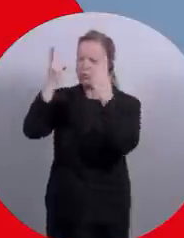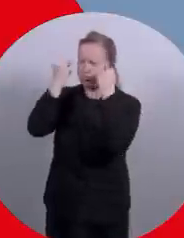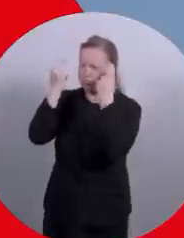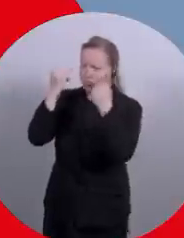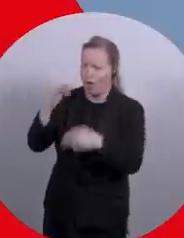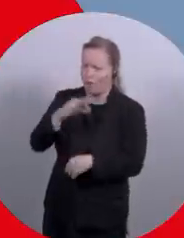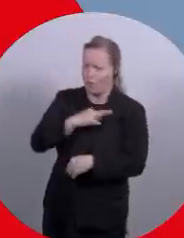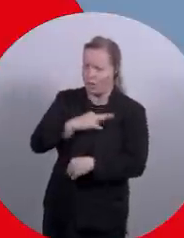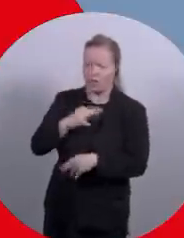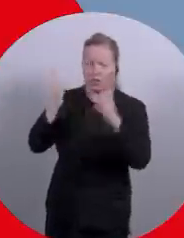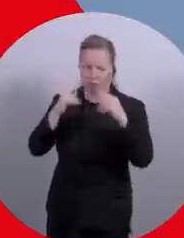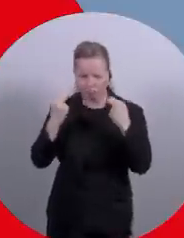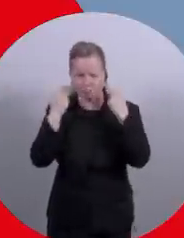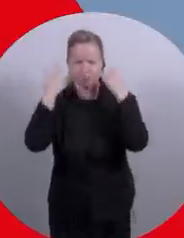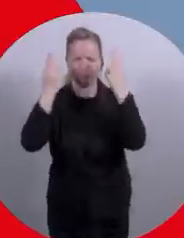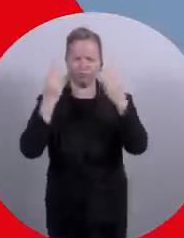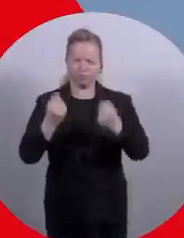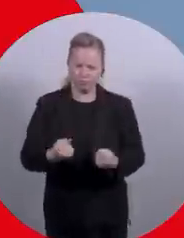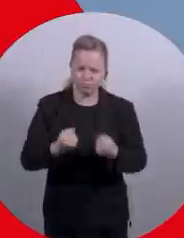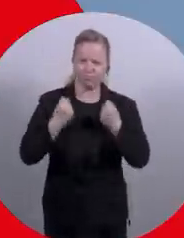Genossinnen und Genossen